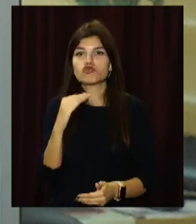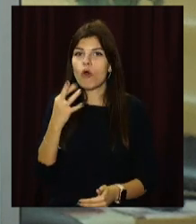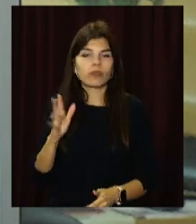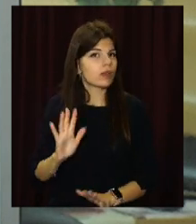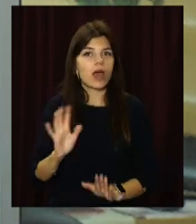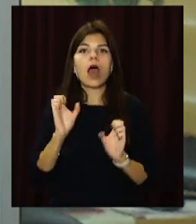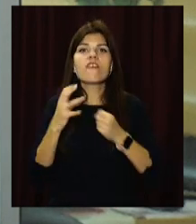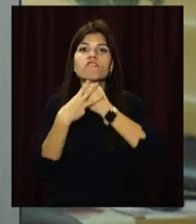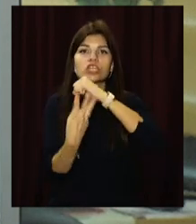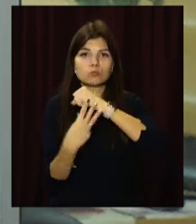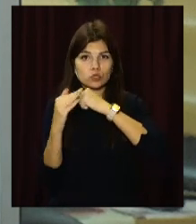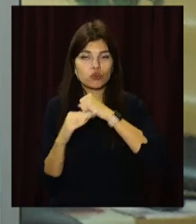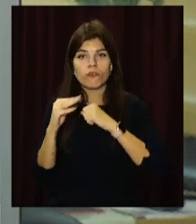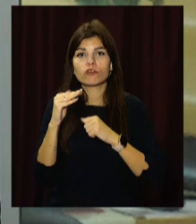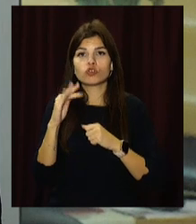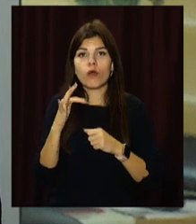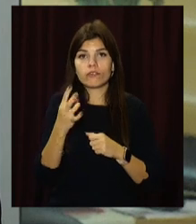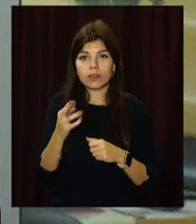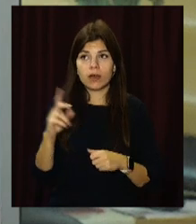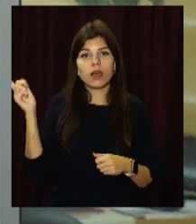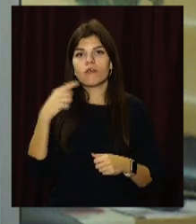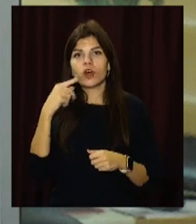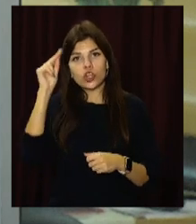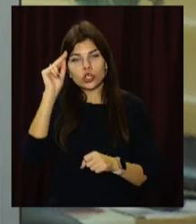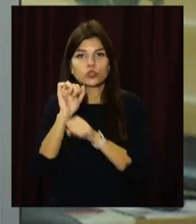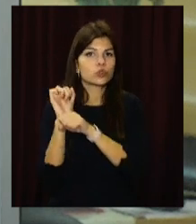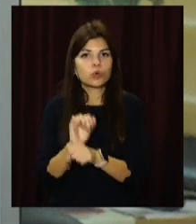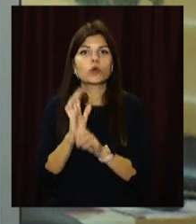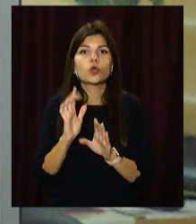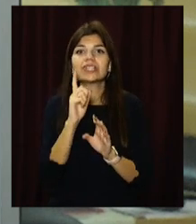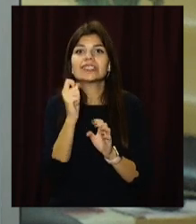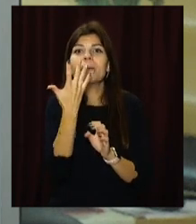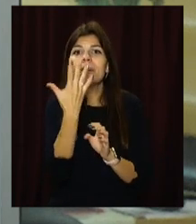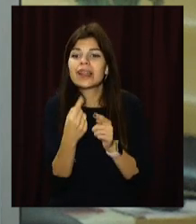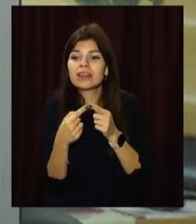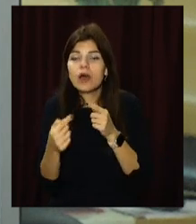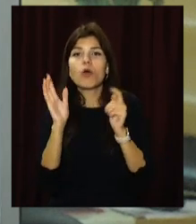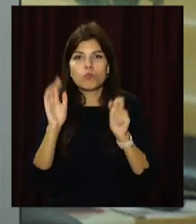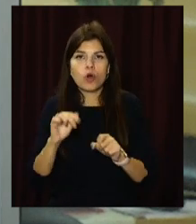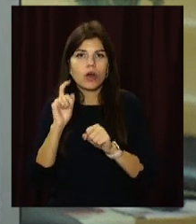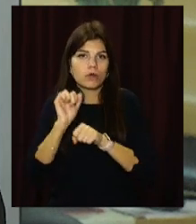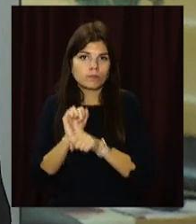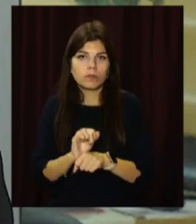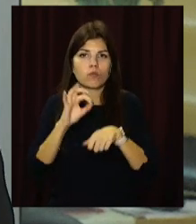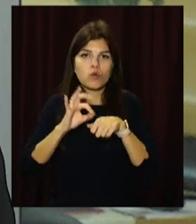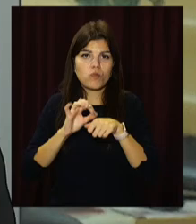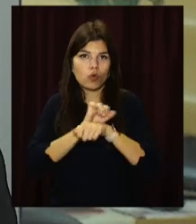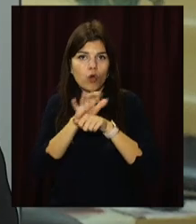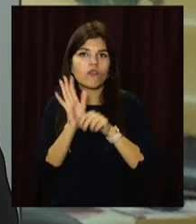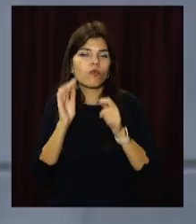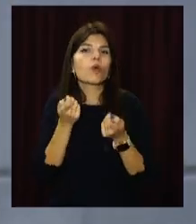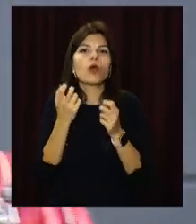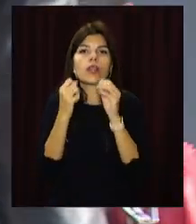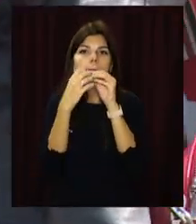а з 18-го. У відомстві кажуть, призупинення навчання лише за 5 днів може знизити захворюваність на коронавірус мінімум